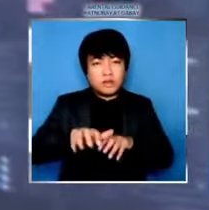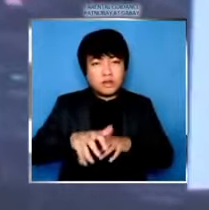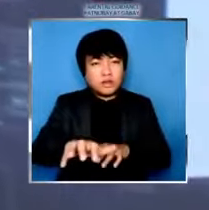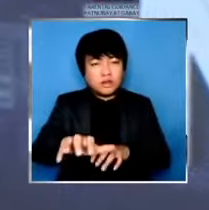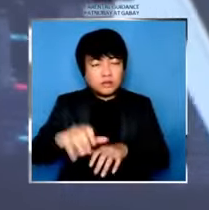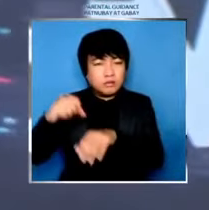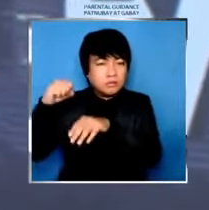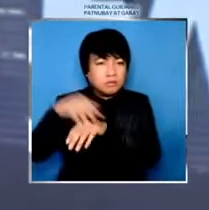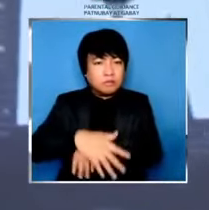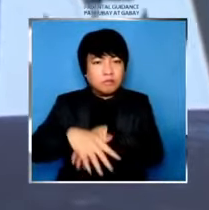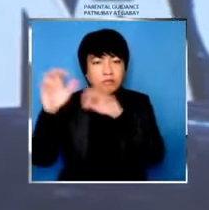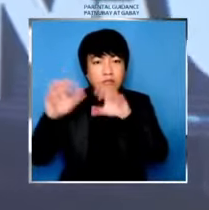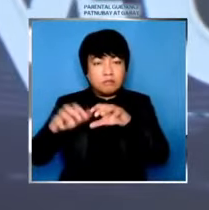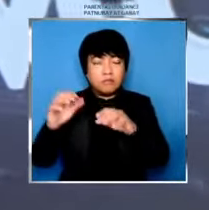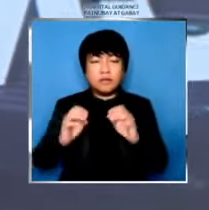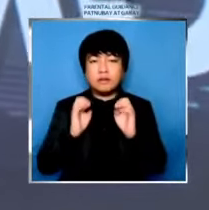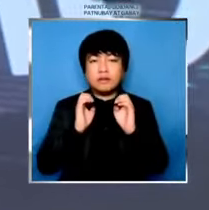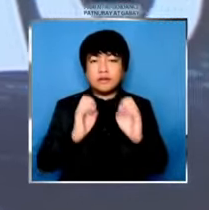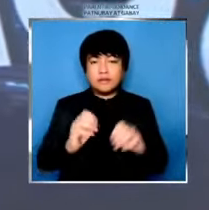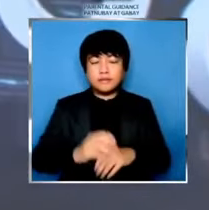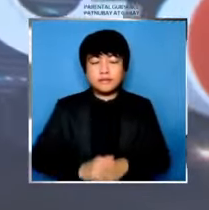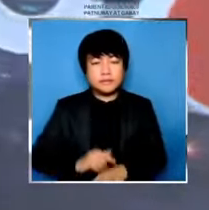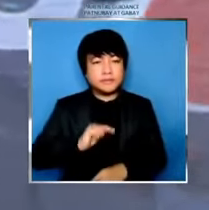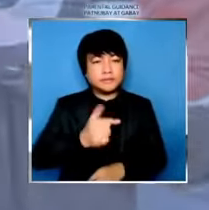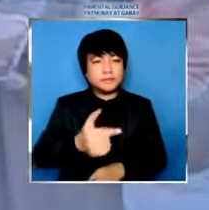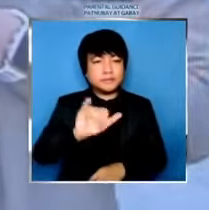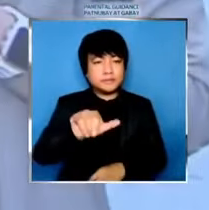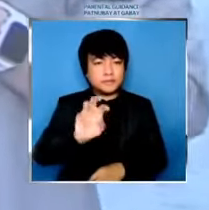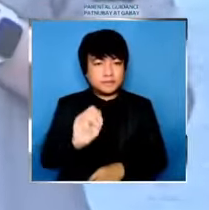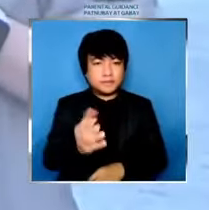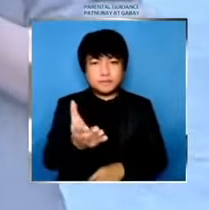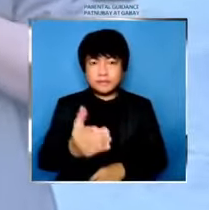EDSA. Yan ang kwentong kalye ni JM Encinas. JM!